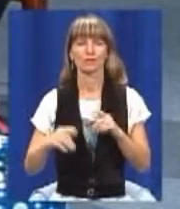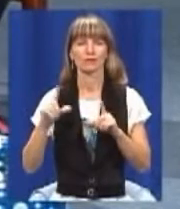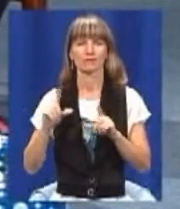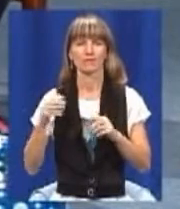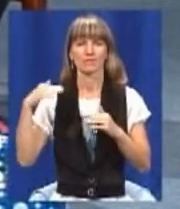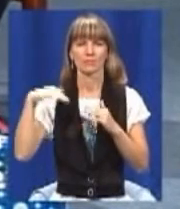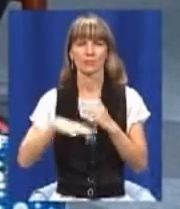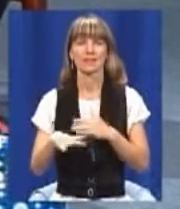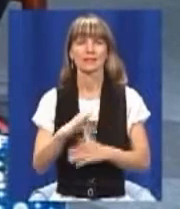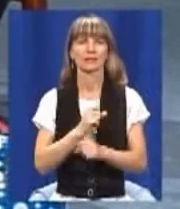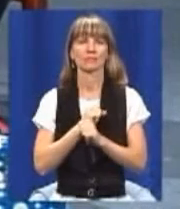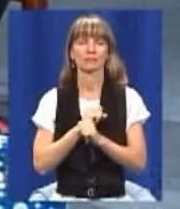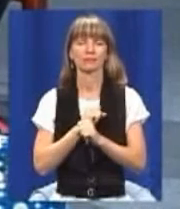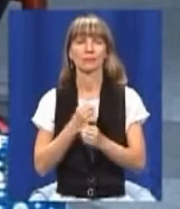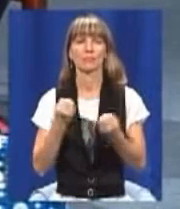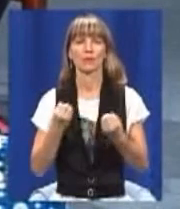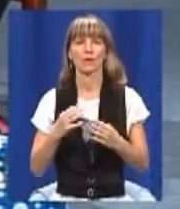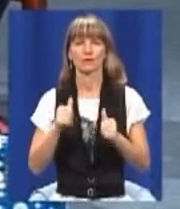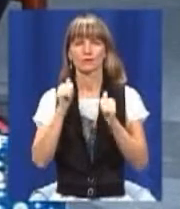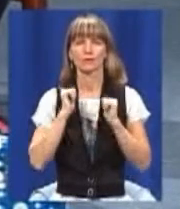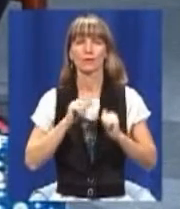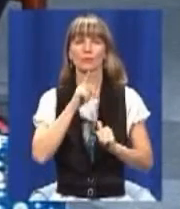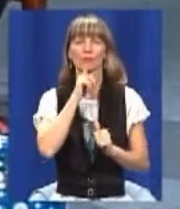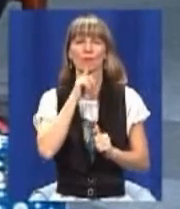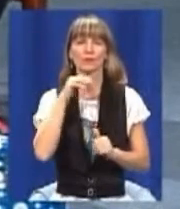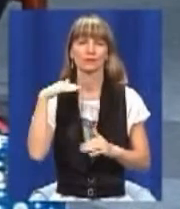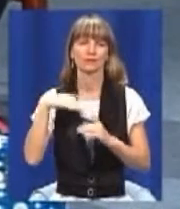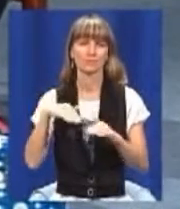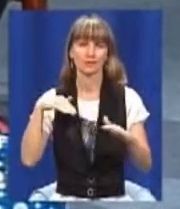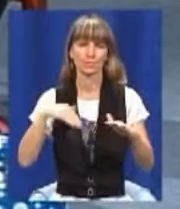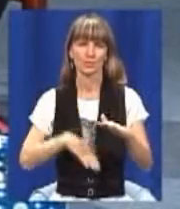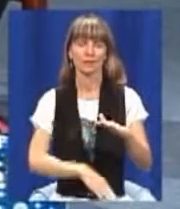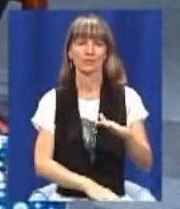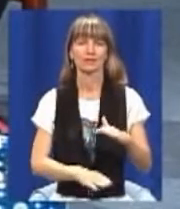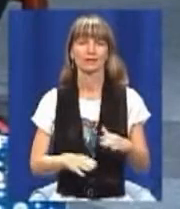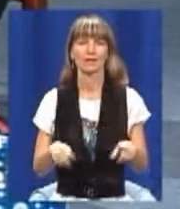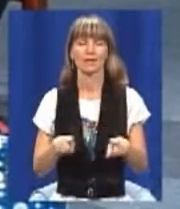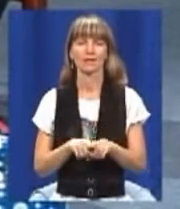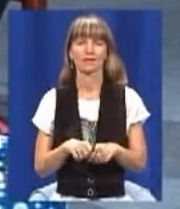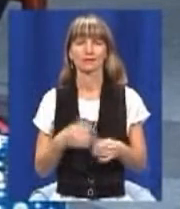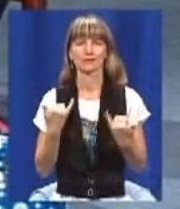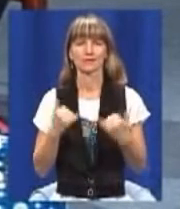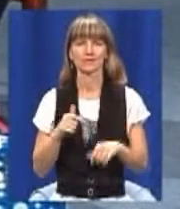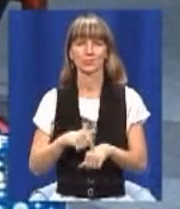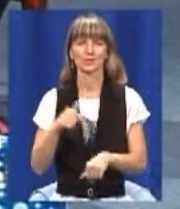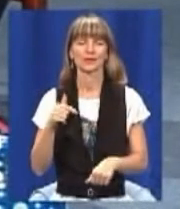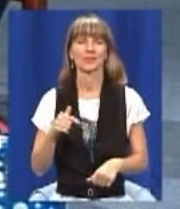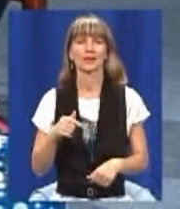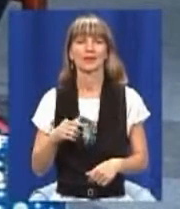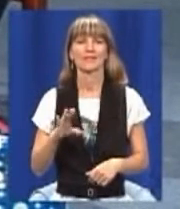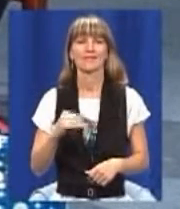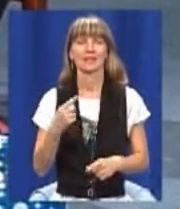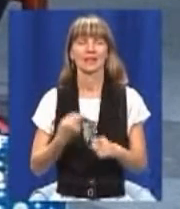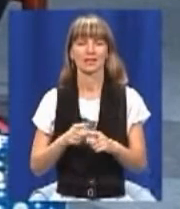того, що всі відпочивають, і начебто от просто їдуть мовчки і все. І від того так от якось аж ніякого становиться насправді. Ну і від того дійсно